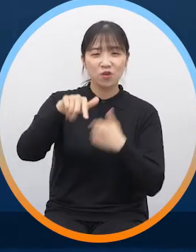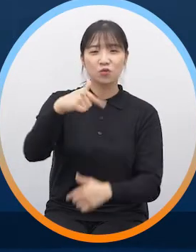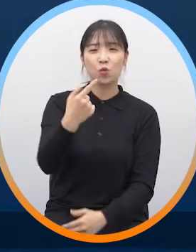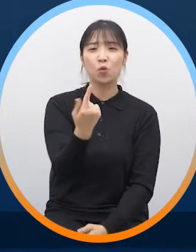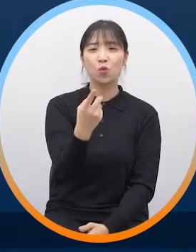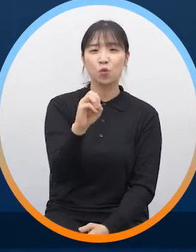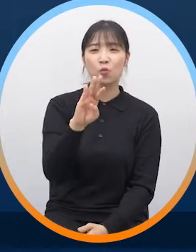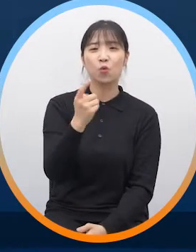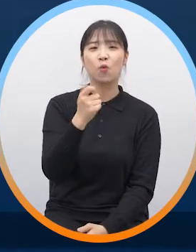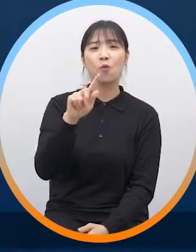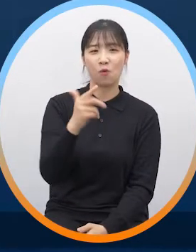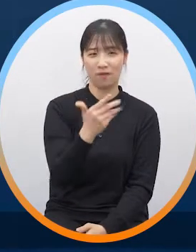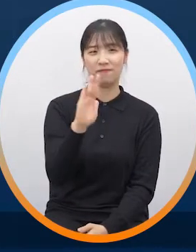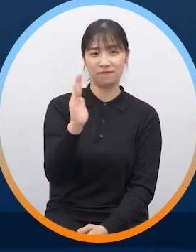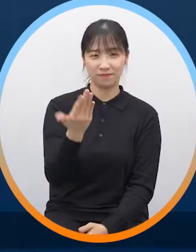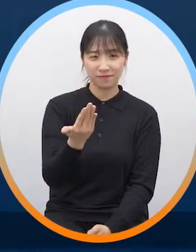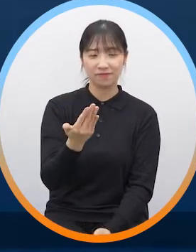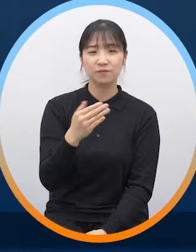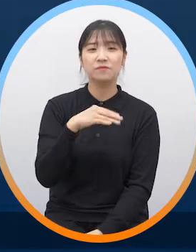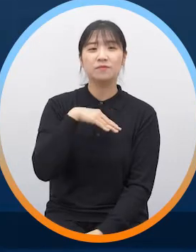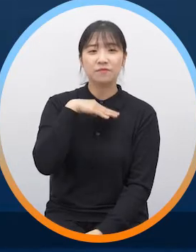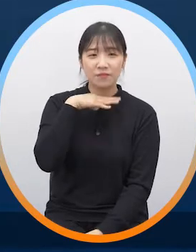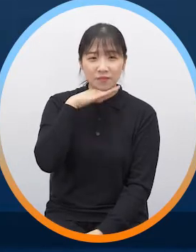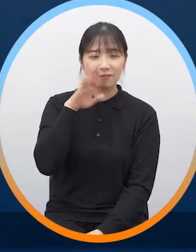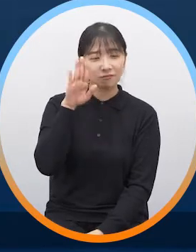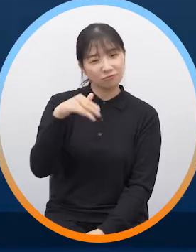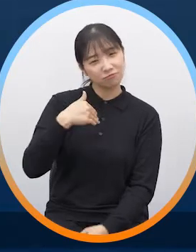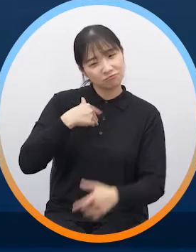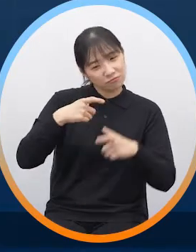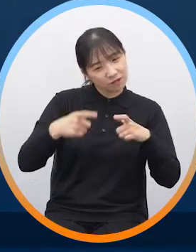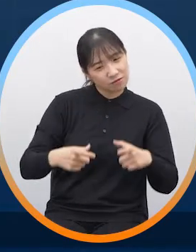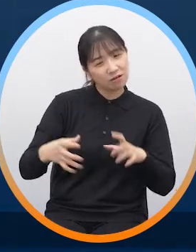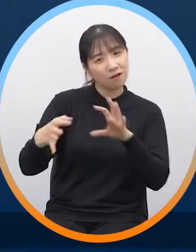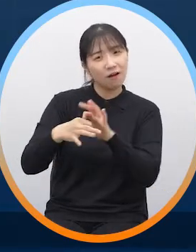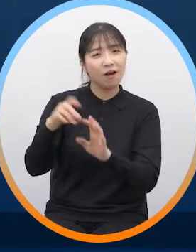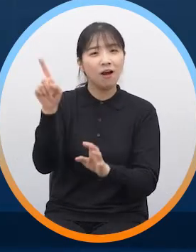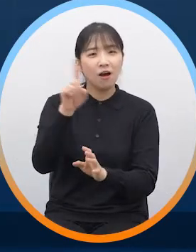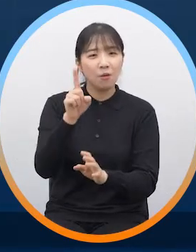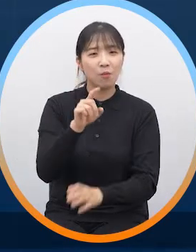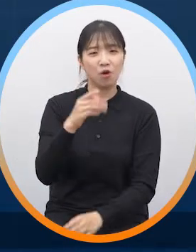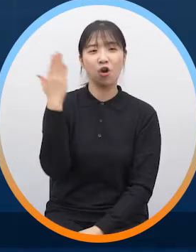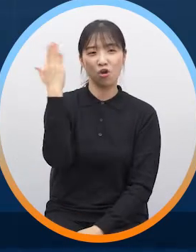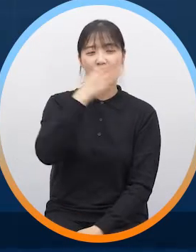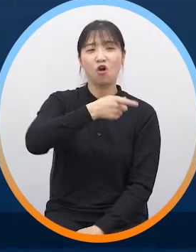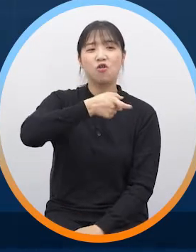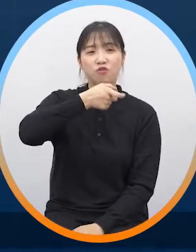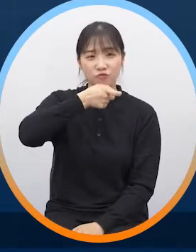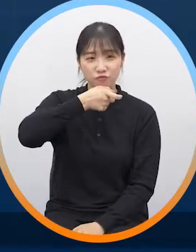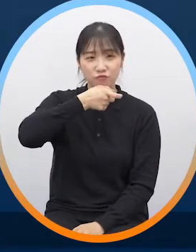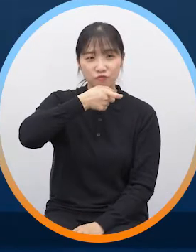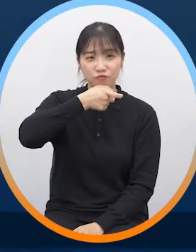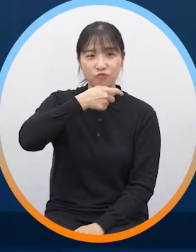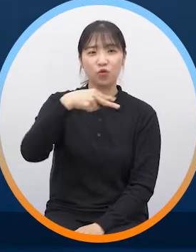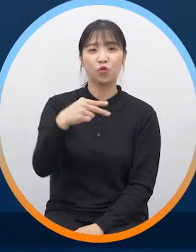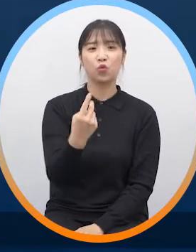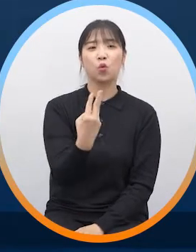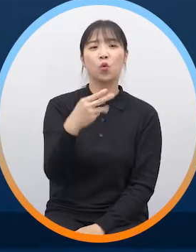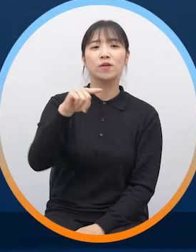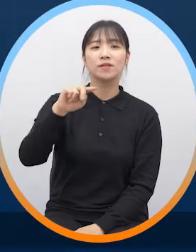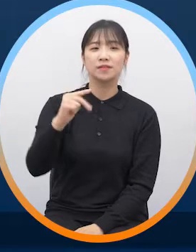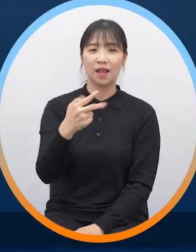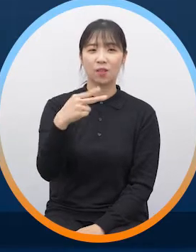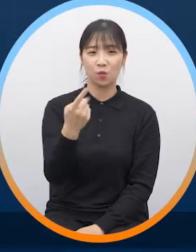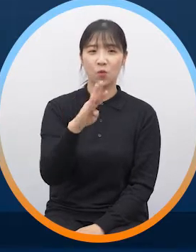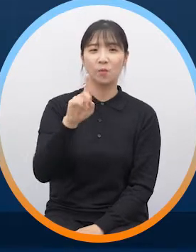됩니다. 그리고 이제 우리 지역과 또 이제 인연이 된 것은 여수 돌산도